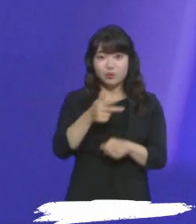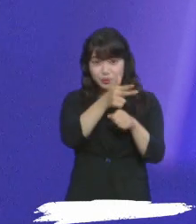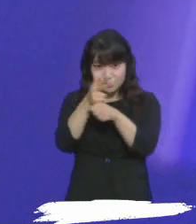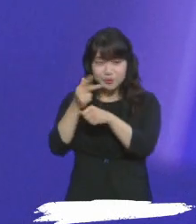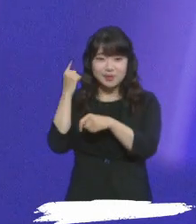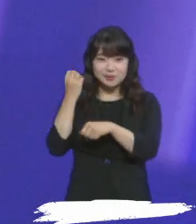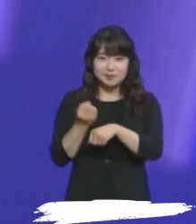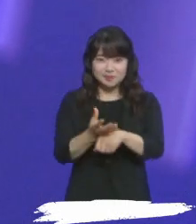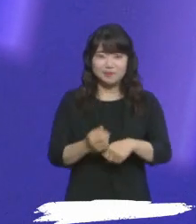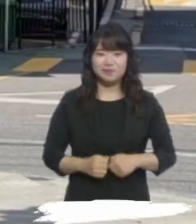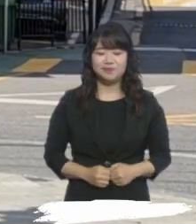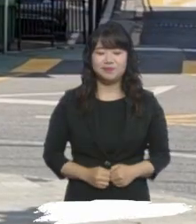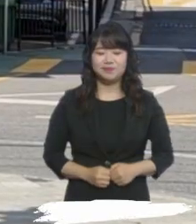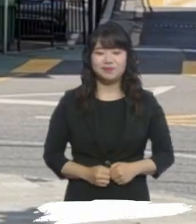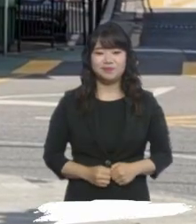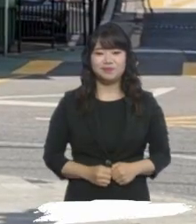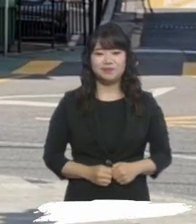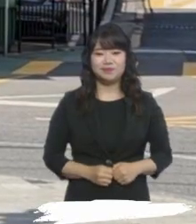취재했습니다.